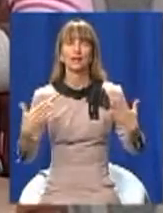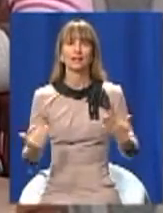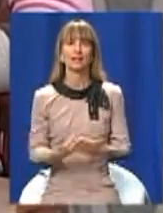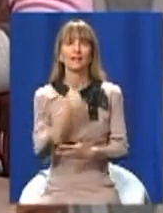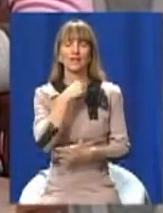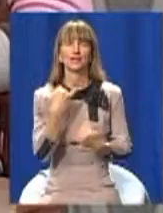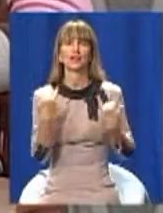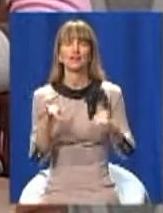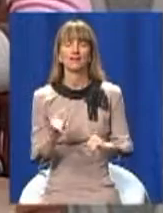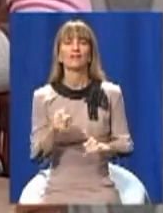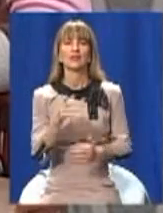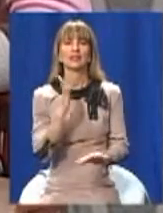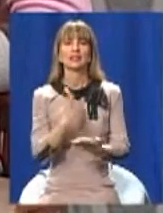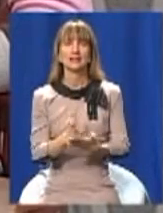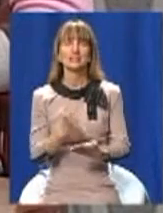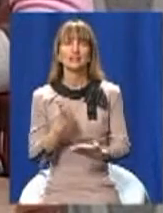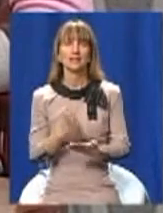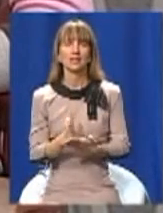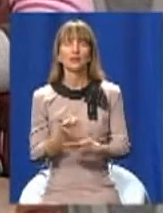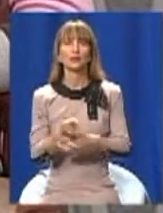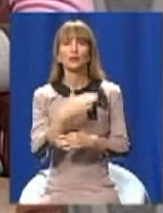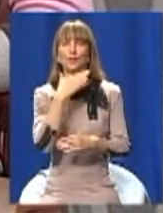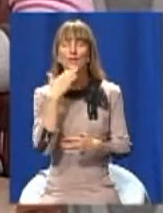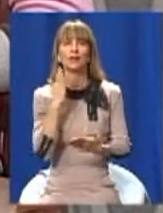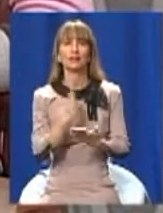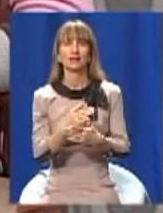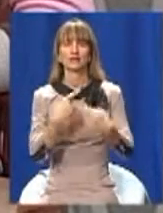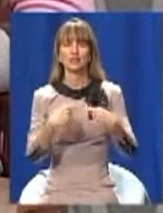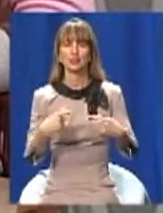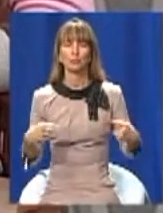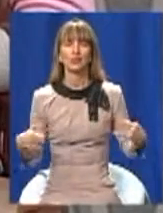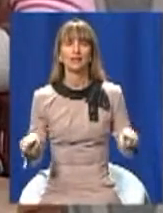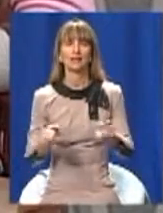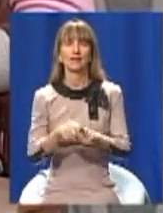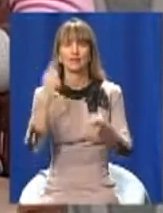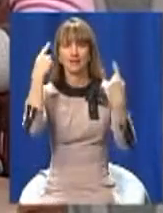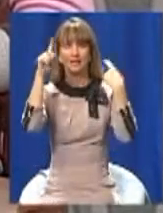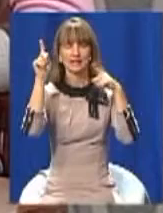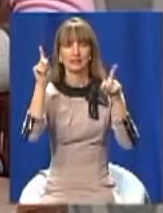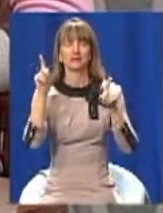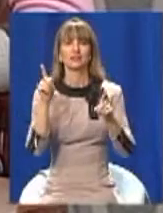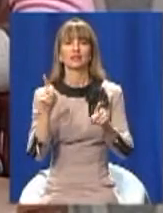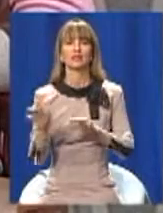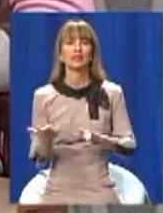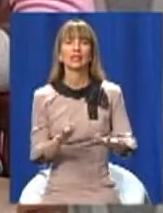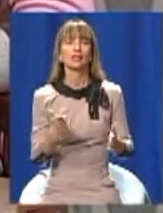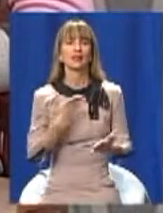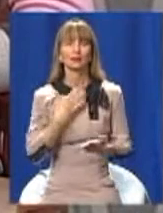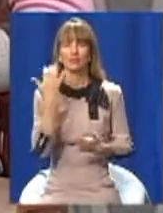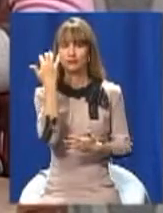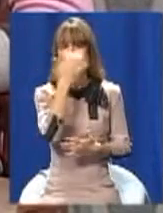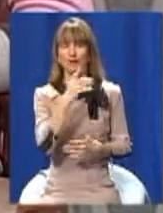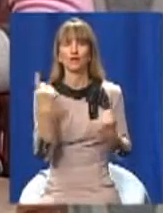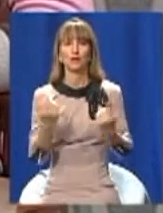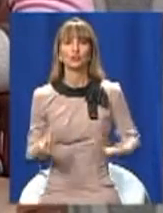новорічні дива, вони дійсно існують. Дуже багато трапляється таких різноманітних, таких фантастичних дій, котрі ми не помічаємо у